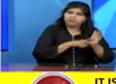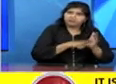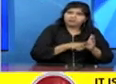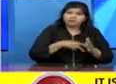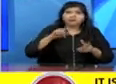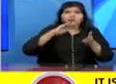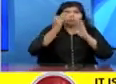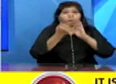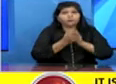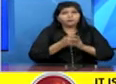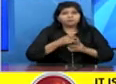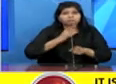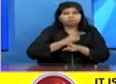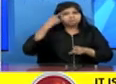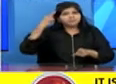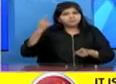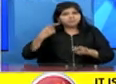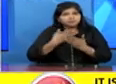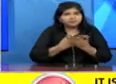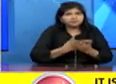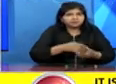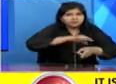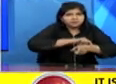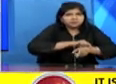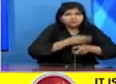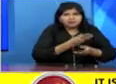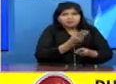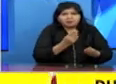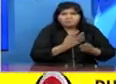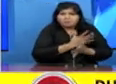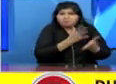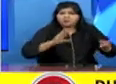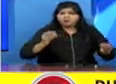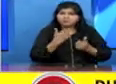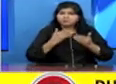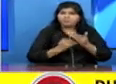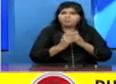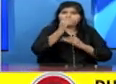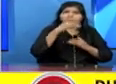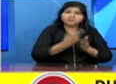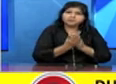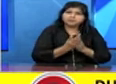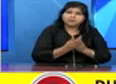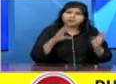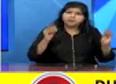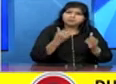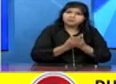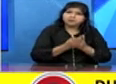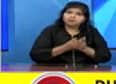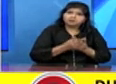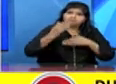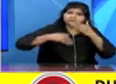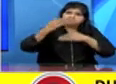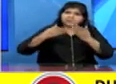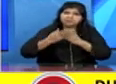है कि इस बीमारी से संक्रमित होने वाले व्यक्तियों की संख्या अचानक बढ़ती है। अचानक होने वाली इस वृद्धि की वजह